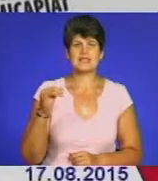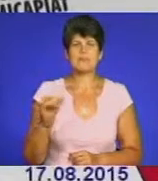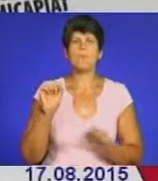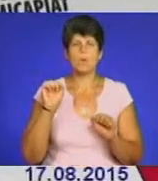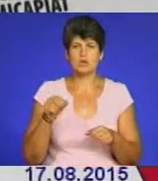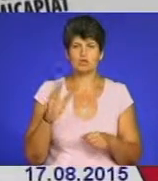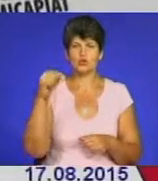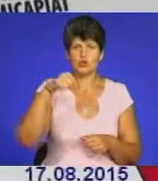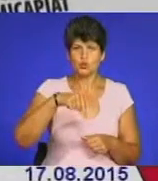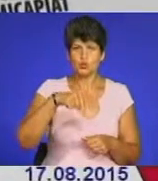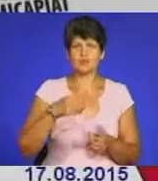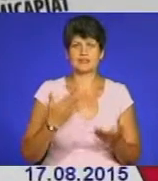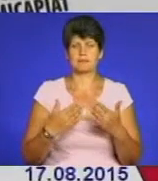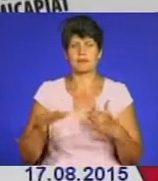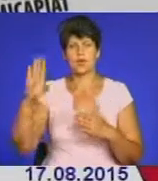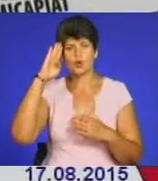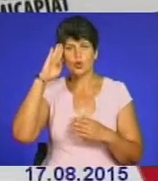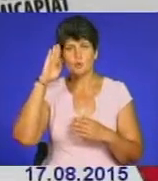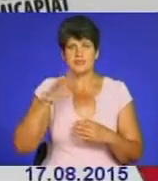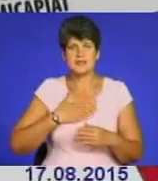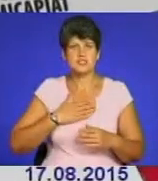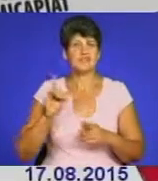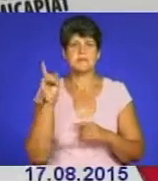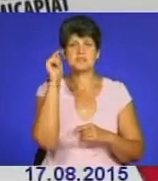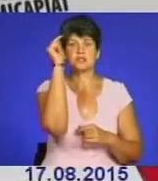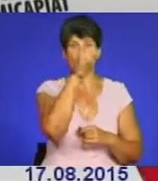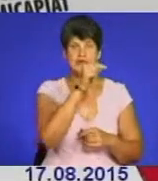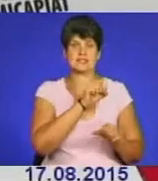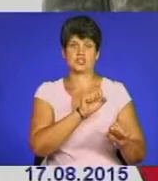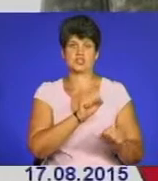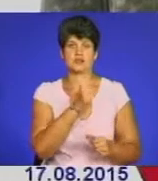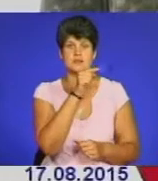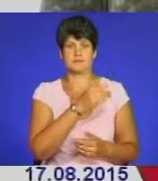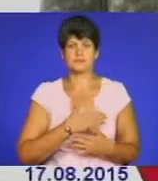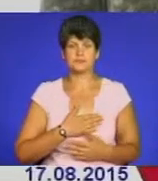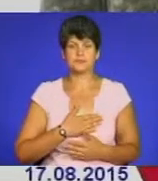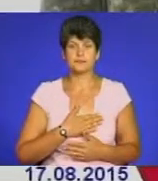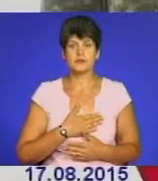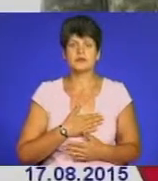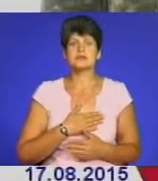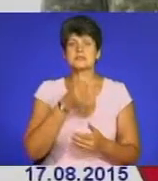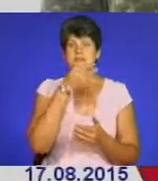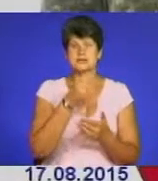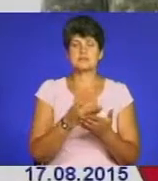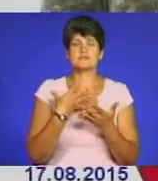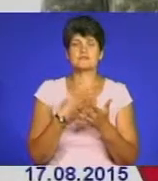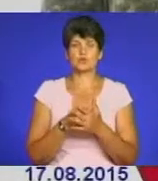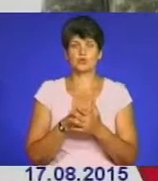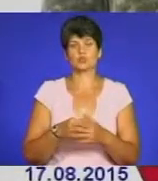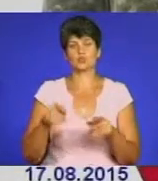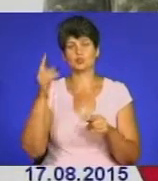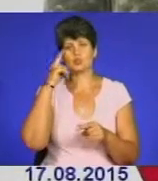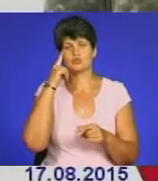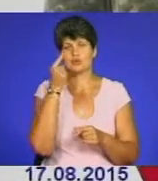зброєю в руках реально захищали мир і спокій на Тернопільщині. Тому що Дебальцево